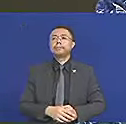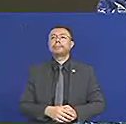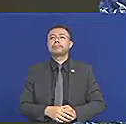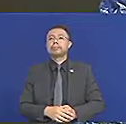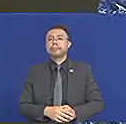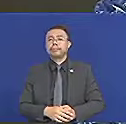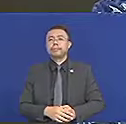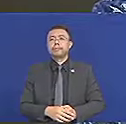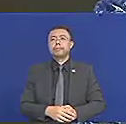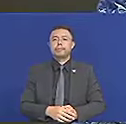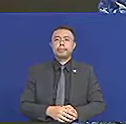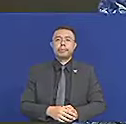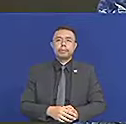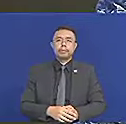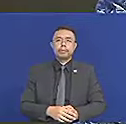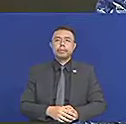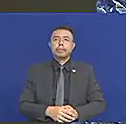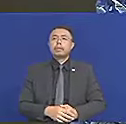engkaulah